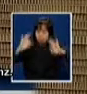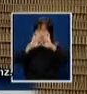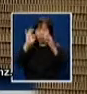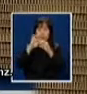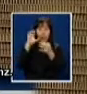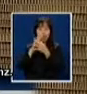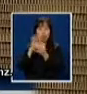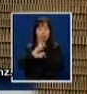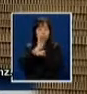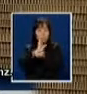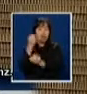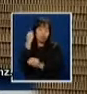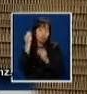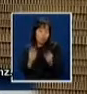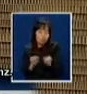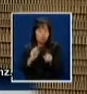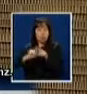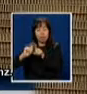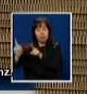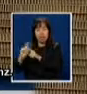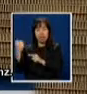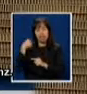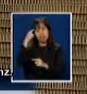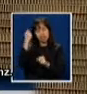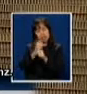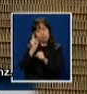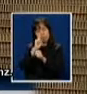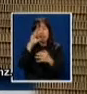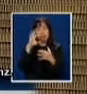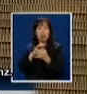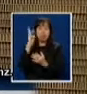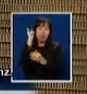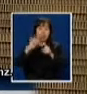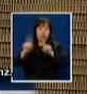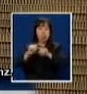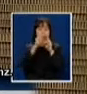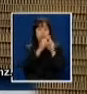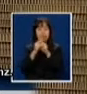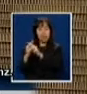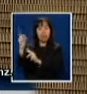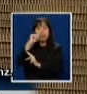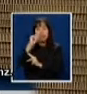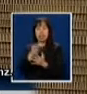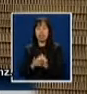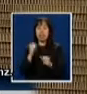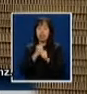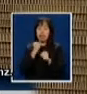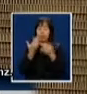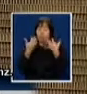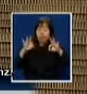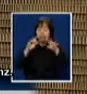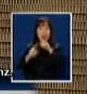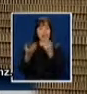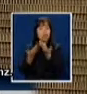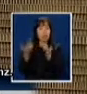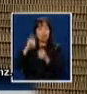สิ่งที่เราต้องการทำคือทำอย่างไรที่จะมีสารมวลชนนั้นมีเสรีภาพนะครับแล้วก็การใช้เสรีภาพนั้นเนี่ยเป็นไป